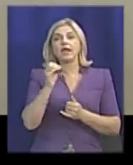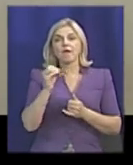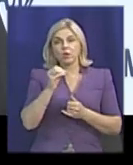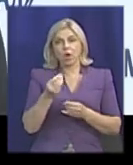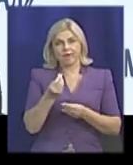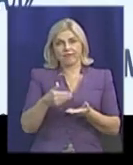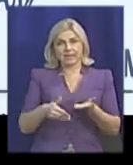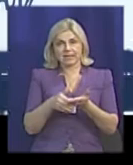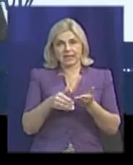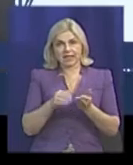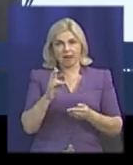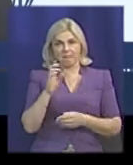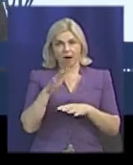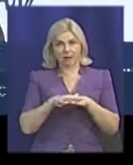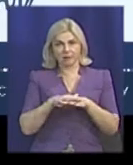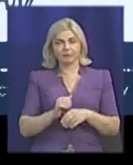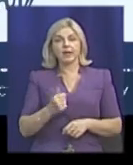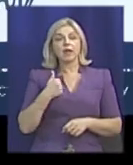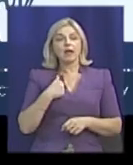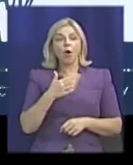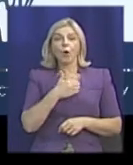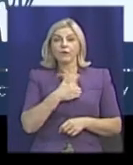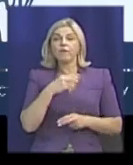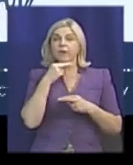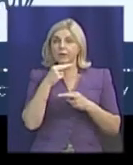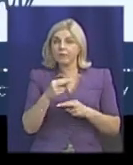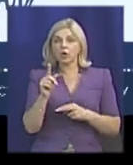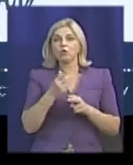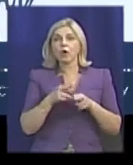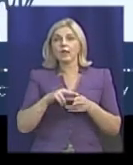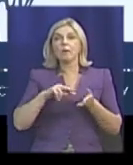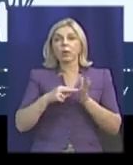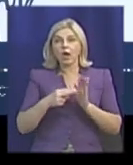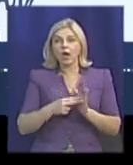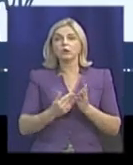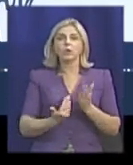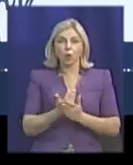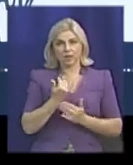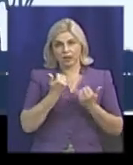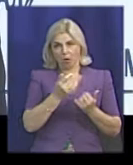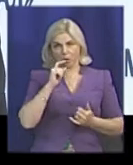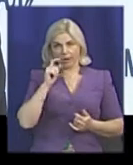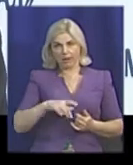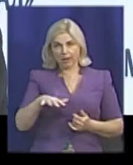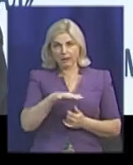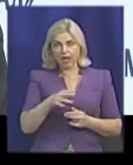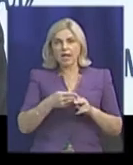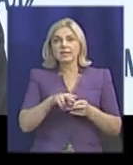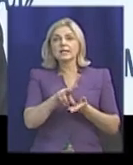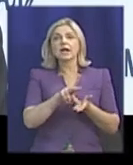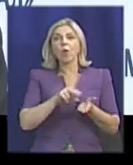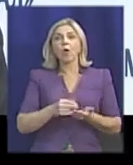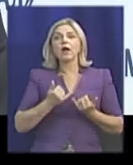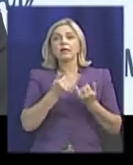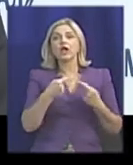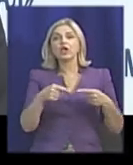банк. Я хотів би підкреслити, що даний проєкт є пілотним для України. Він є, так би мовити, зразком для інших